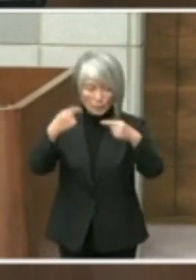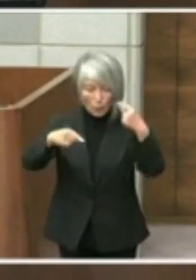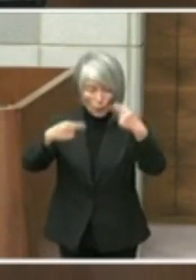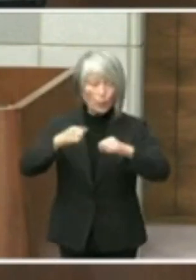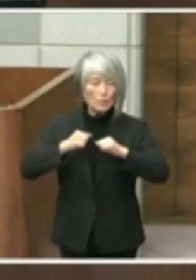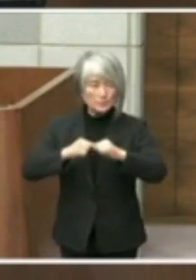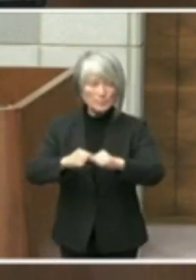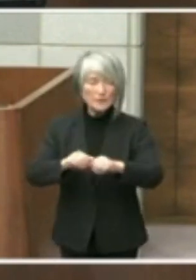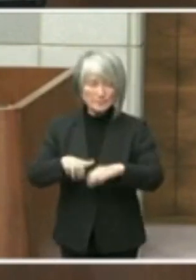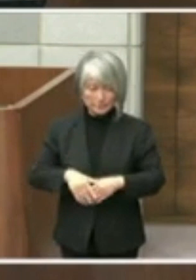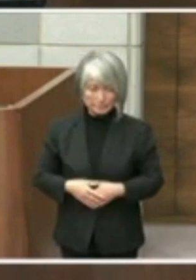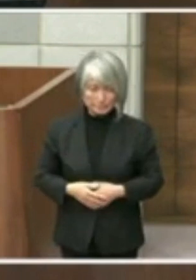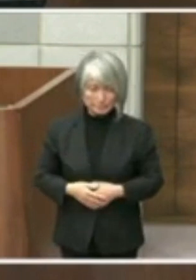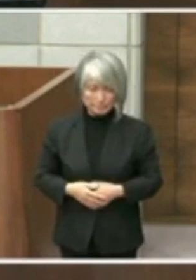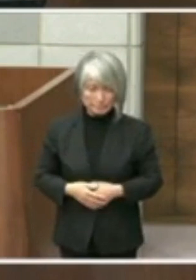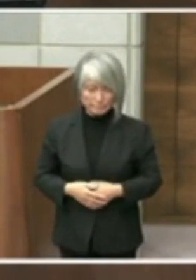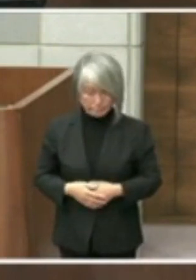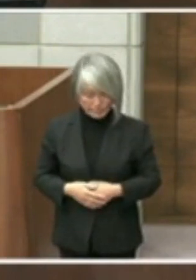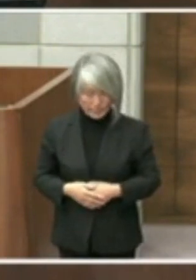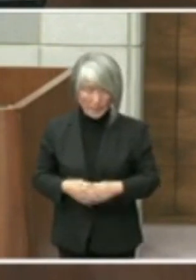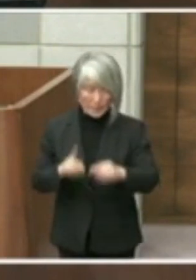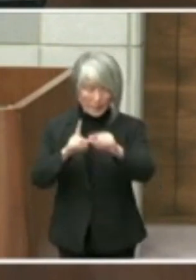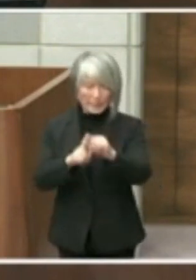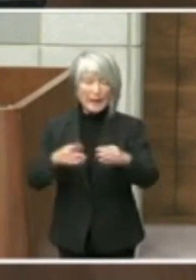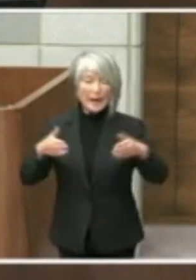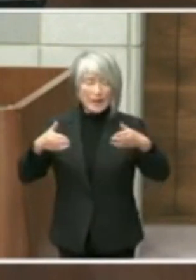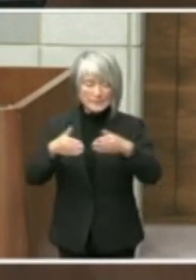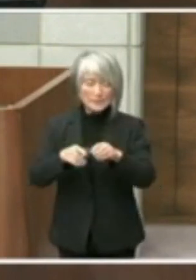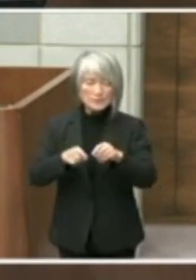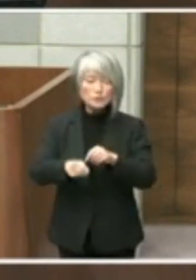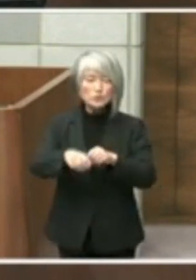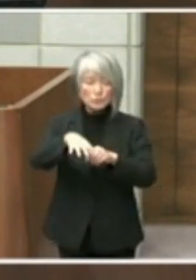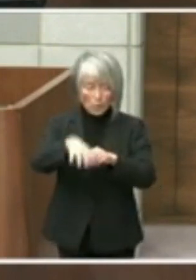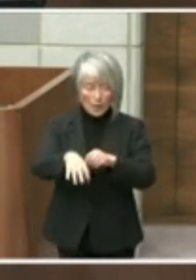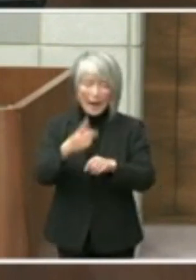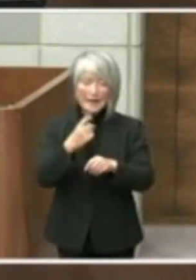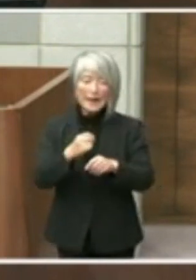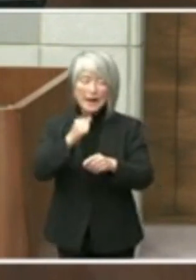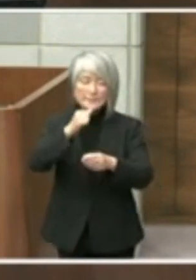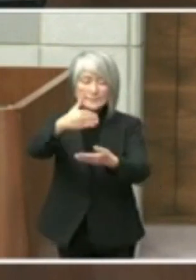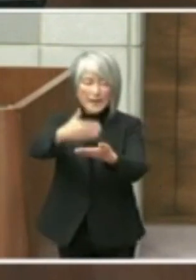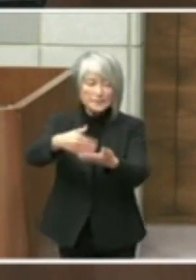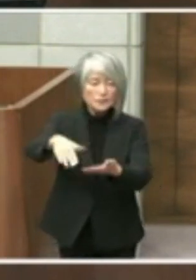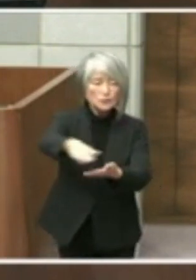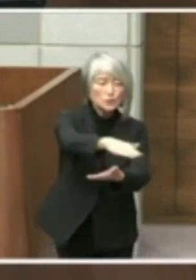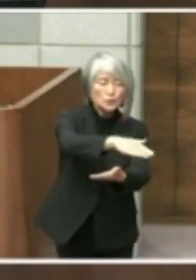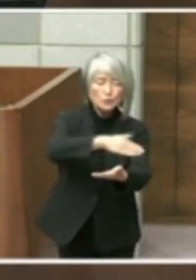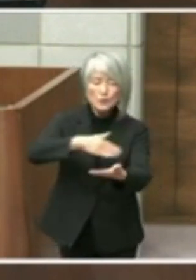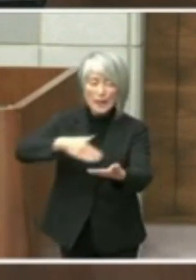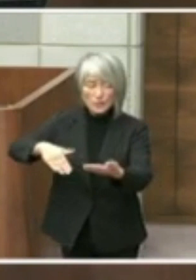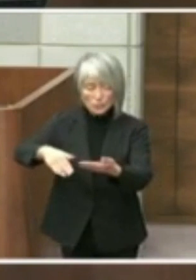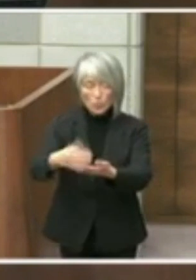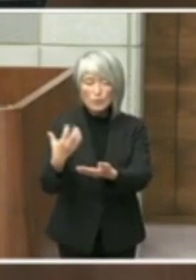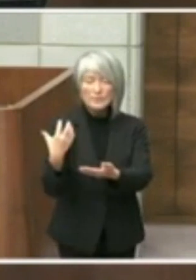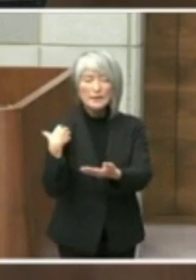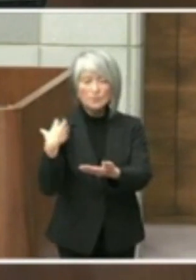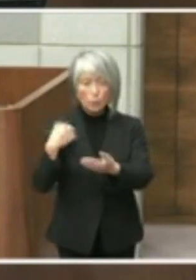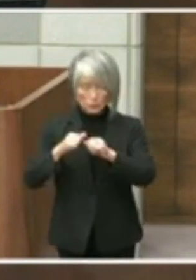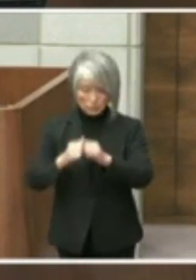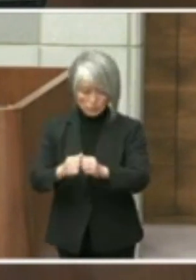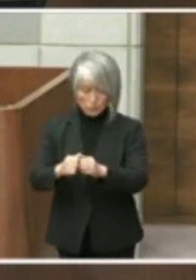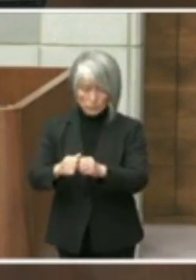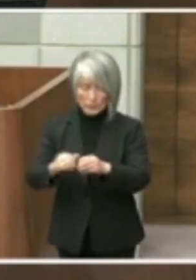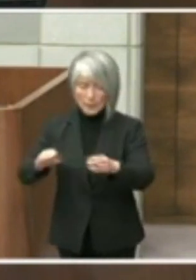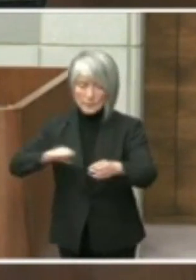長崎文書は明石駅周辺の中心市街地を管轄する文書であること、出動動線